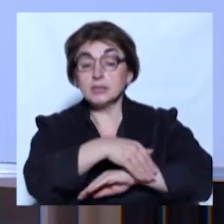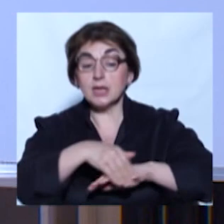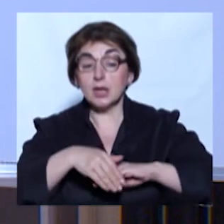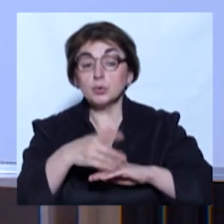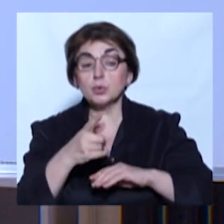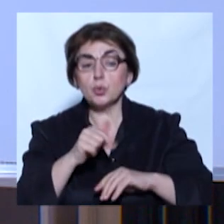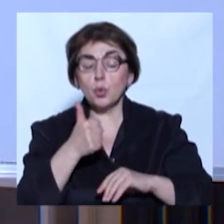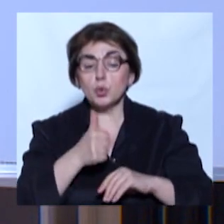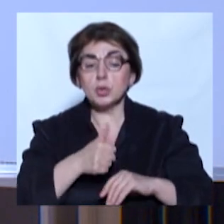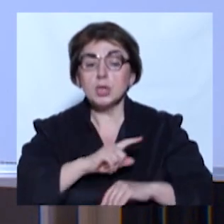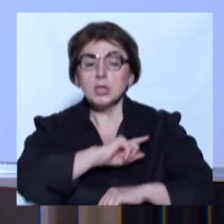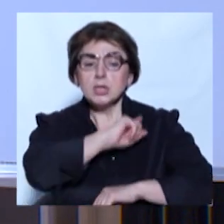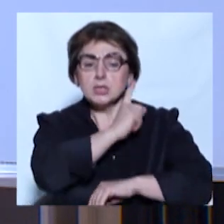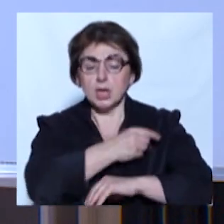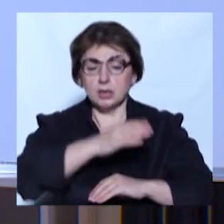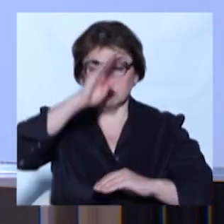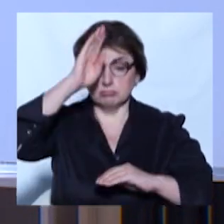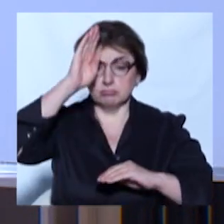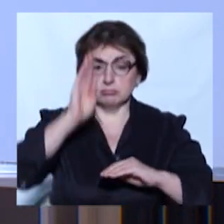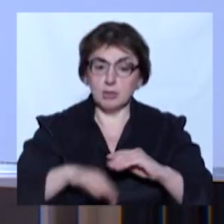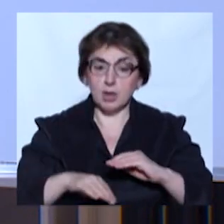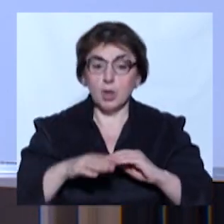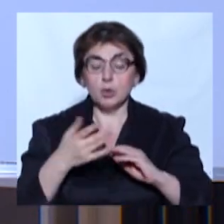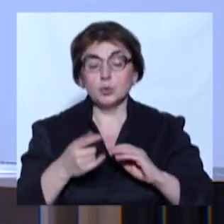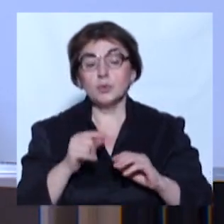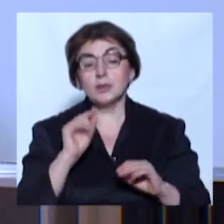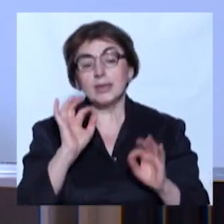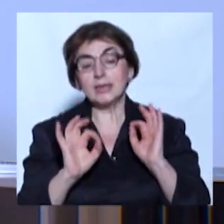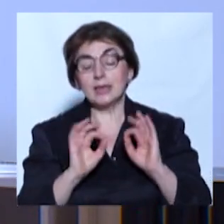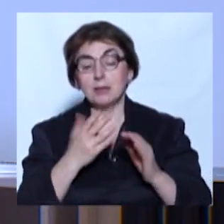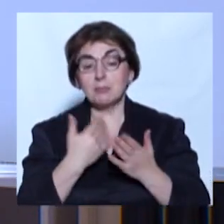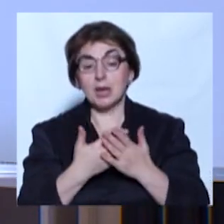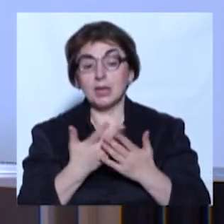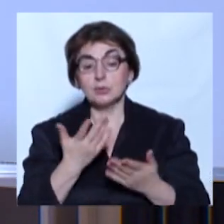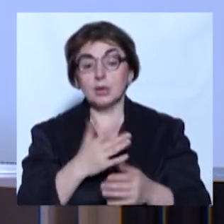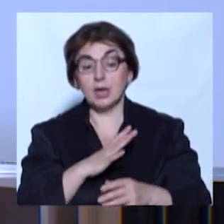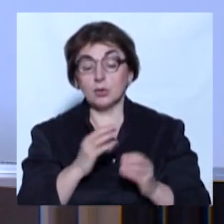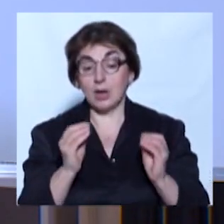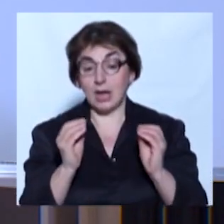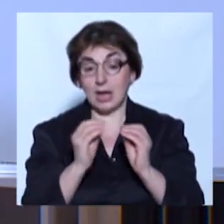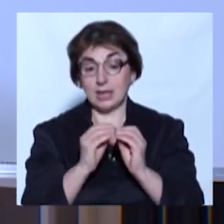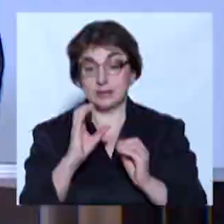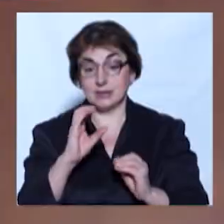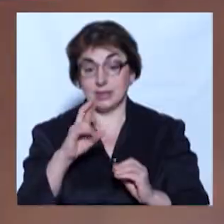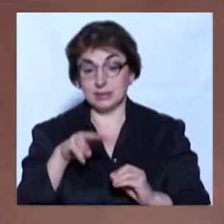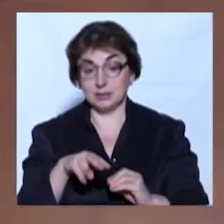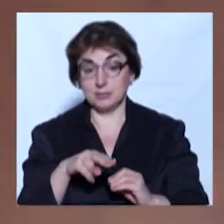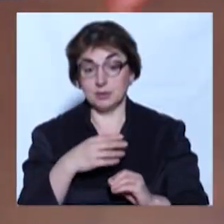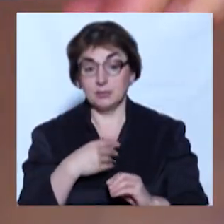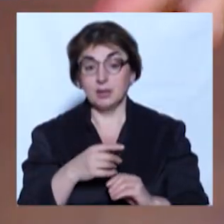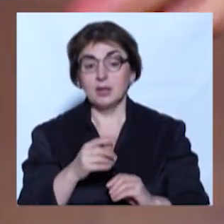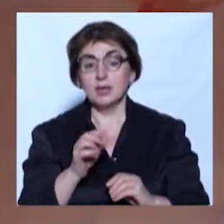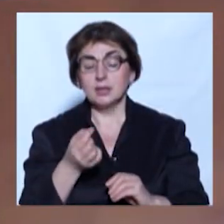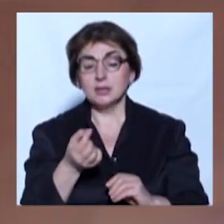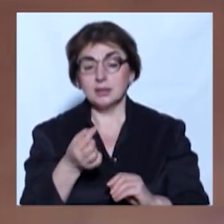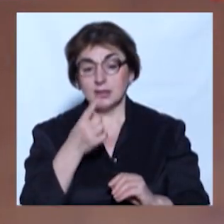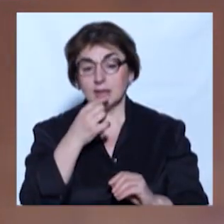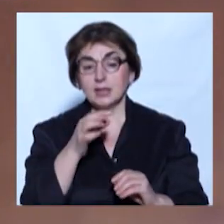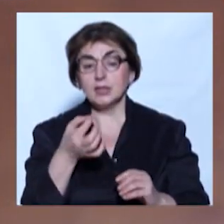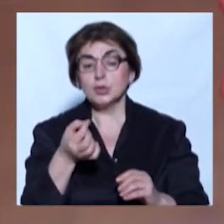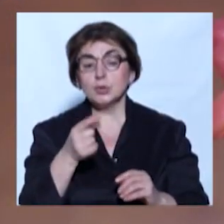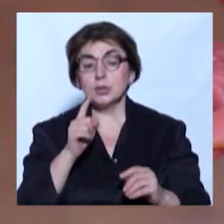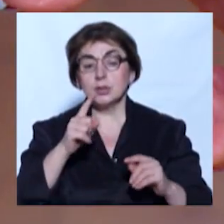რა სიძლიერით ჩამოკრავ თითს აი ამ სახაზავს. Აი მაგალითად იყოს 10 სანტიმეტრი და ჩამოკრავ ჯერ